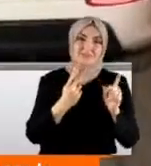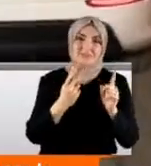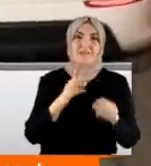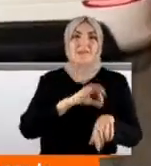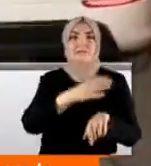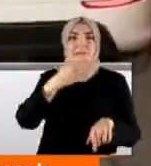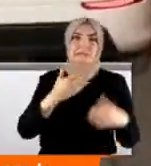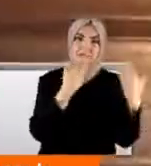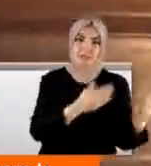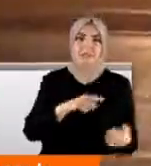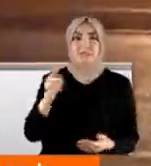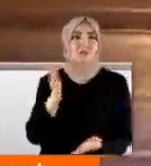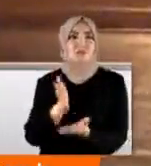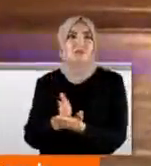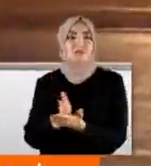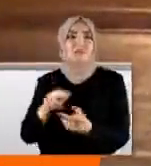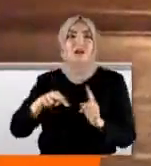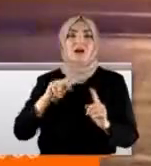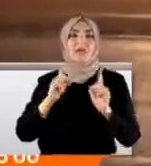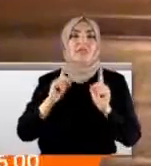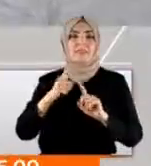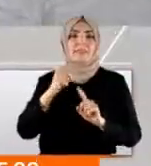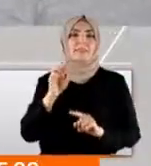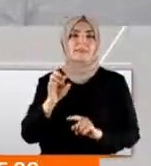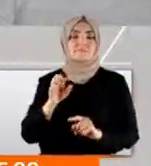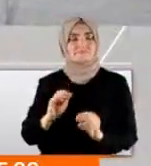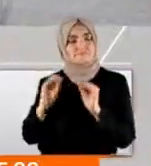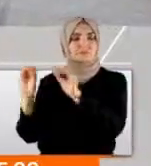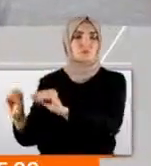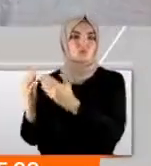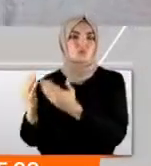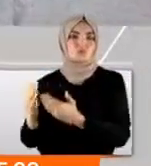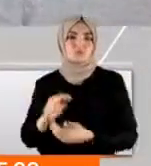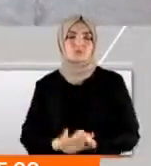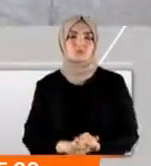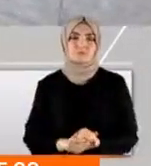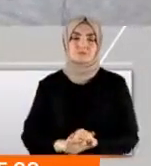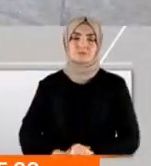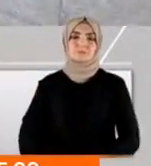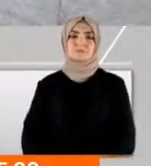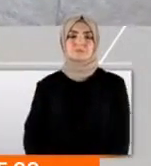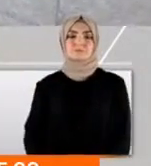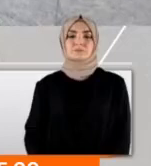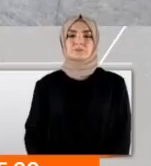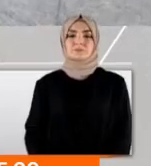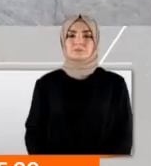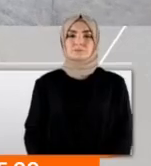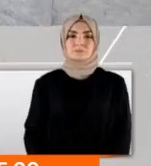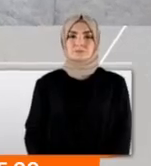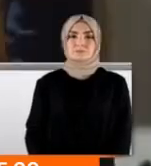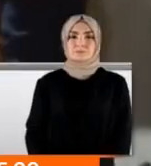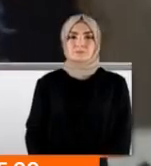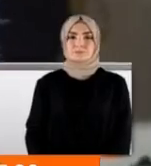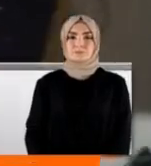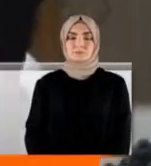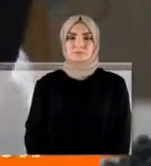Kurumu morguna götürüldü. Korkunç olay soruşturuluyor. Bir tanesi ne olacağı belli değil, bir tanesi mezara gitti. Yani korkunç bir